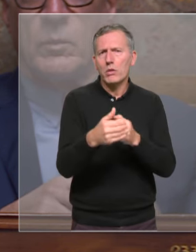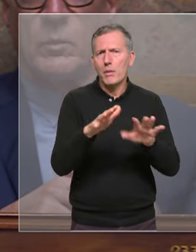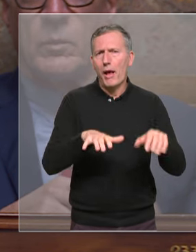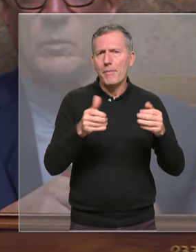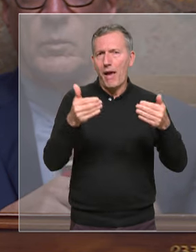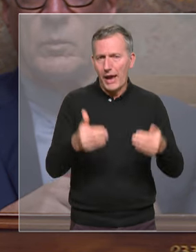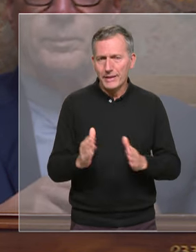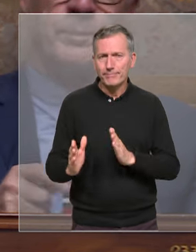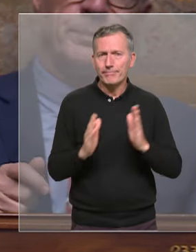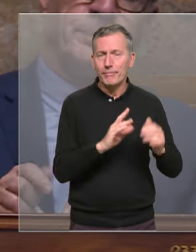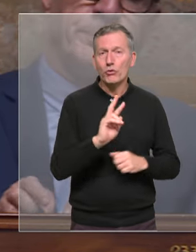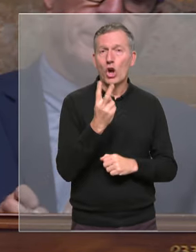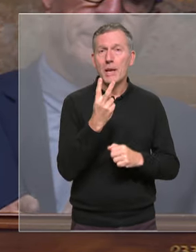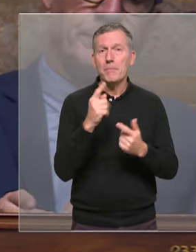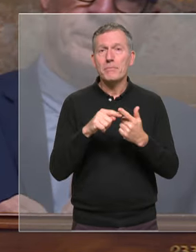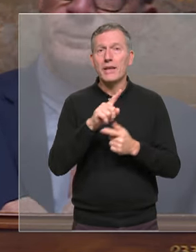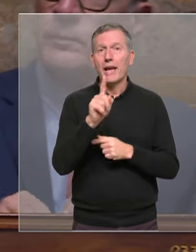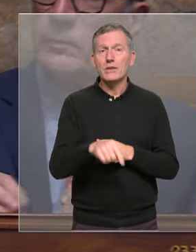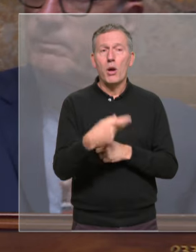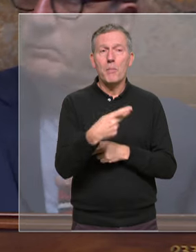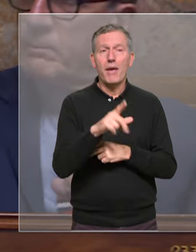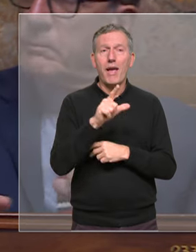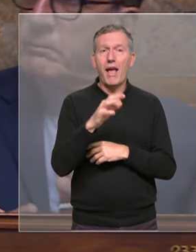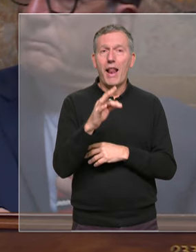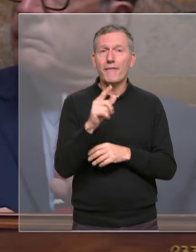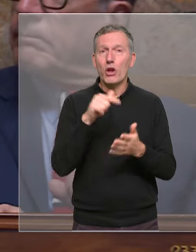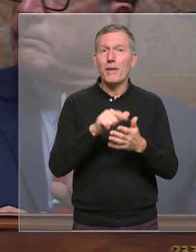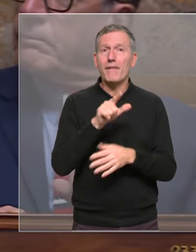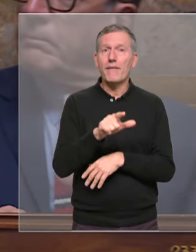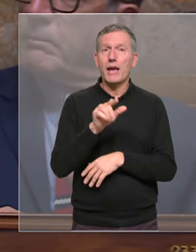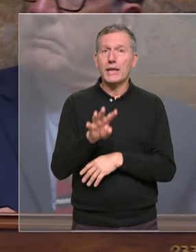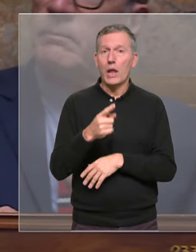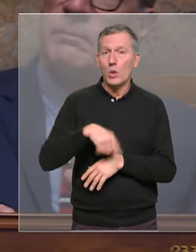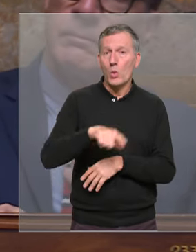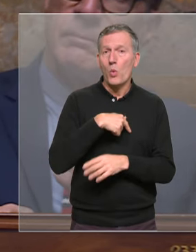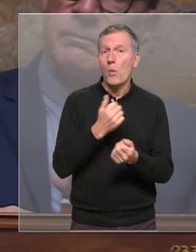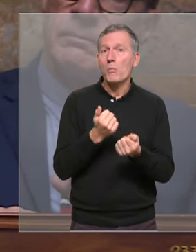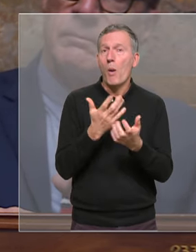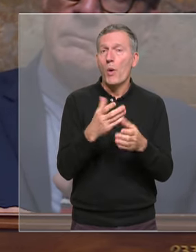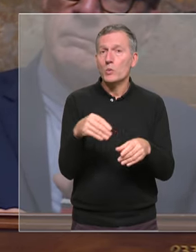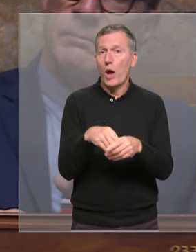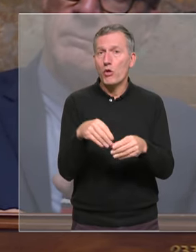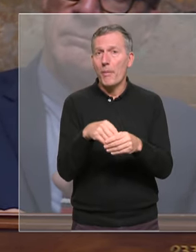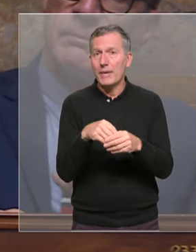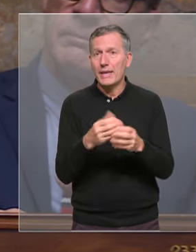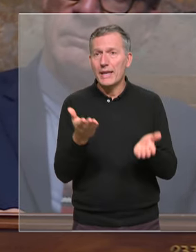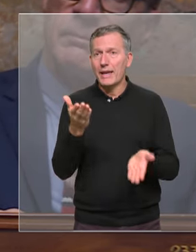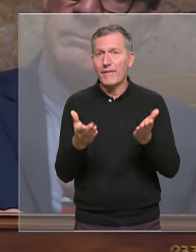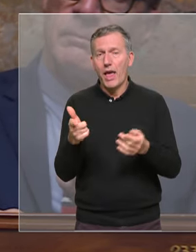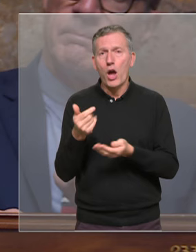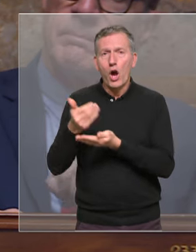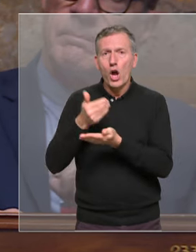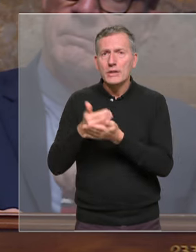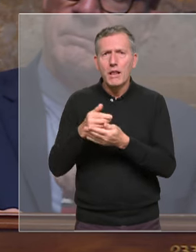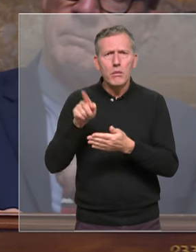seconde question est subsidiaire. Lors du PLF 2024, mon groupe avait proposé des économies et des mesures en recettes qui ont, pour leur totalité,